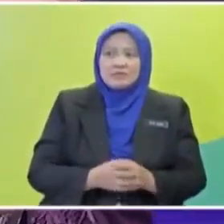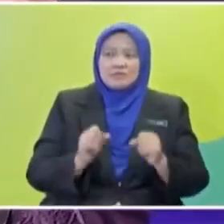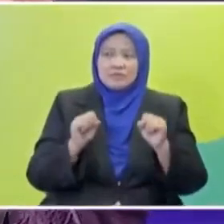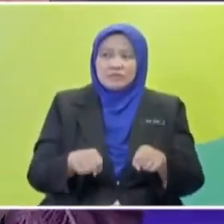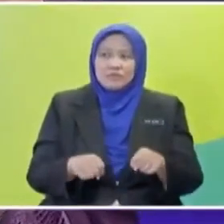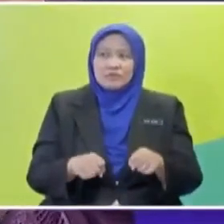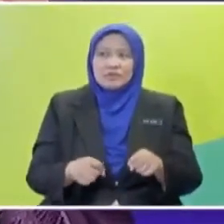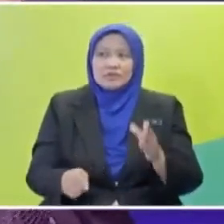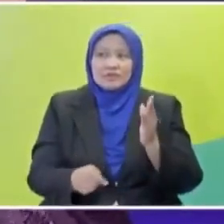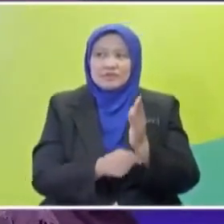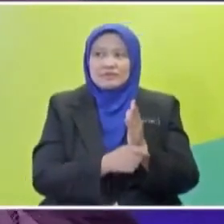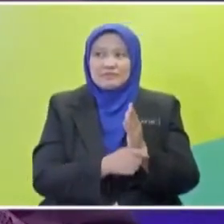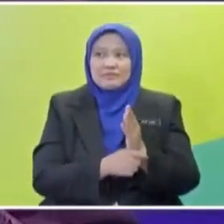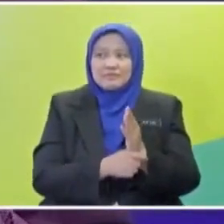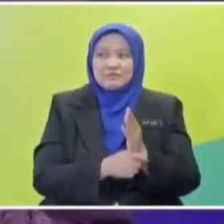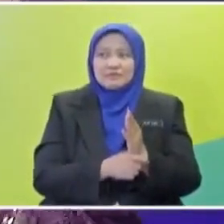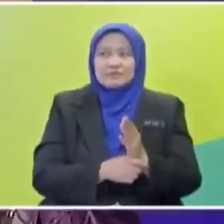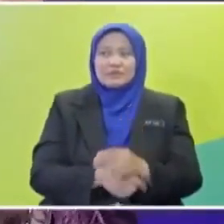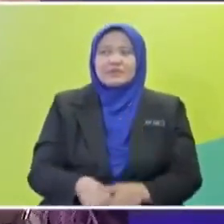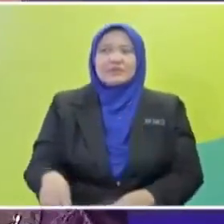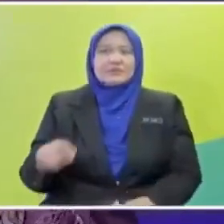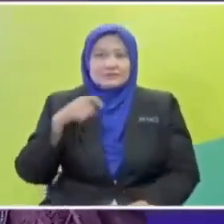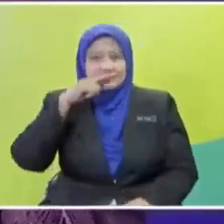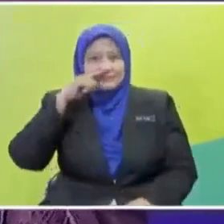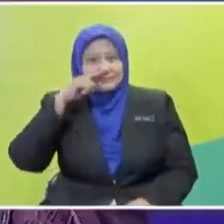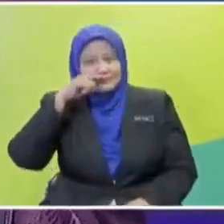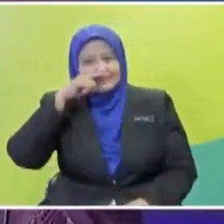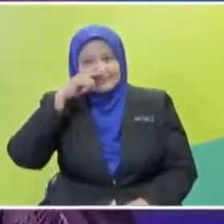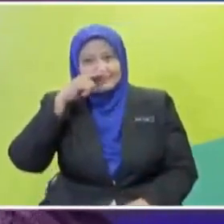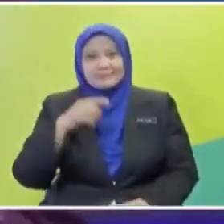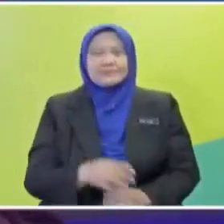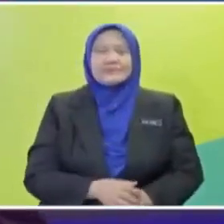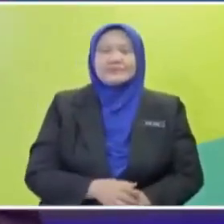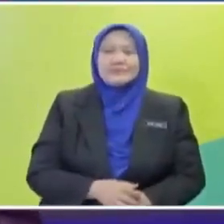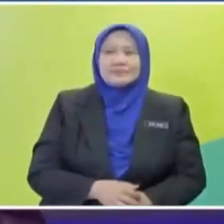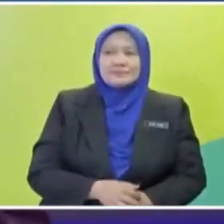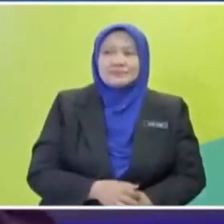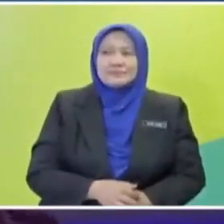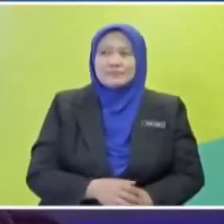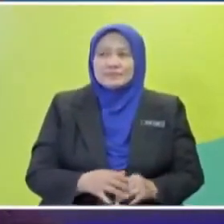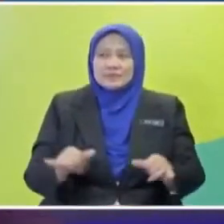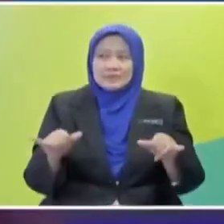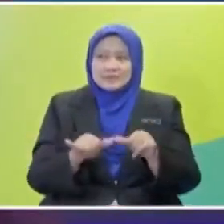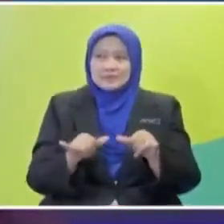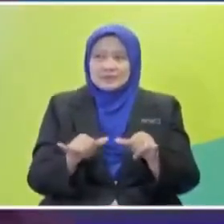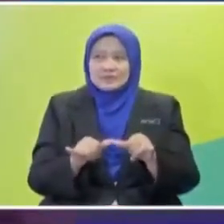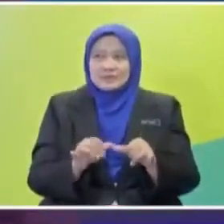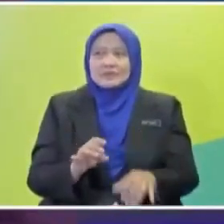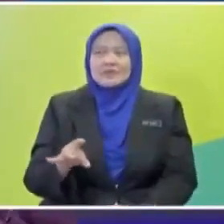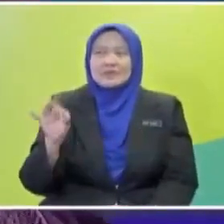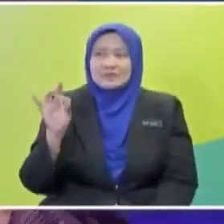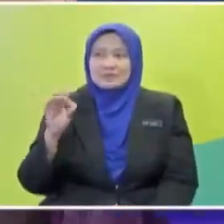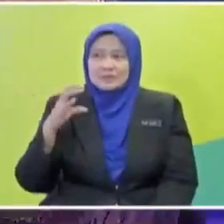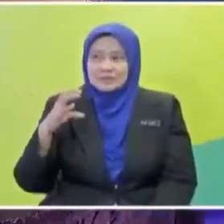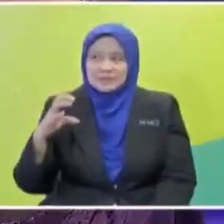boleh je tambah emosi kat situ. Nama pun kartun kan. Okay, macam saya ubah. Okay, katalah saiz tu. Okay, saiz tadi ialah 8 cm. Betul dah.